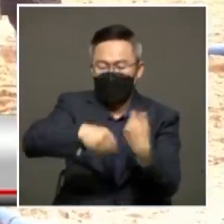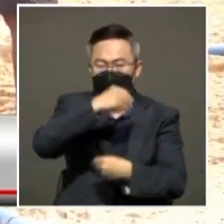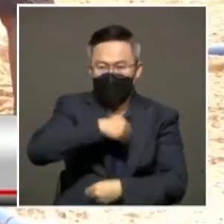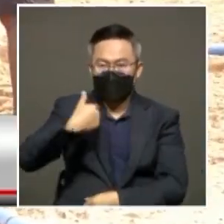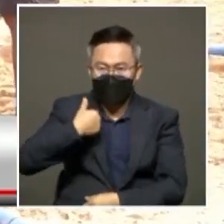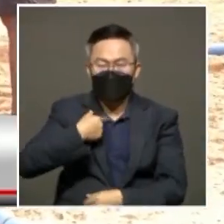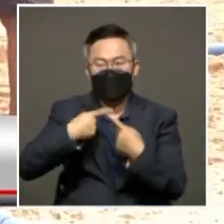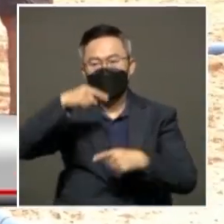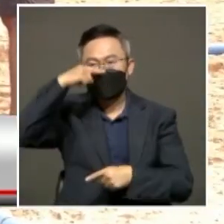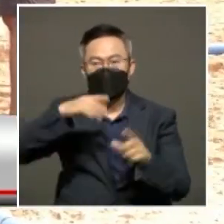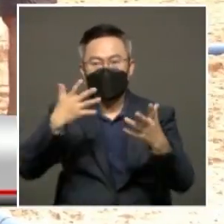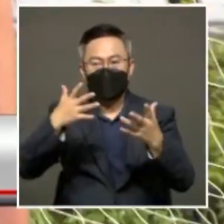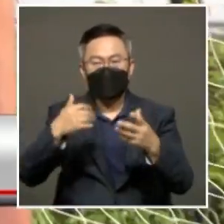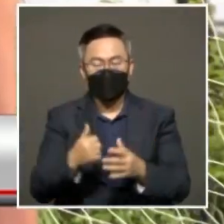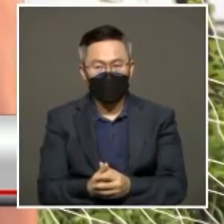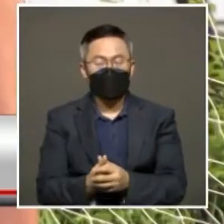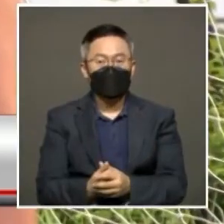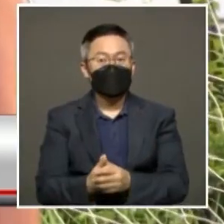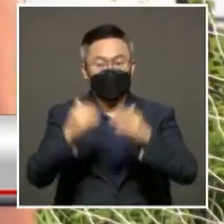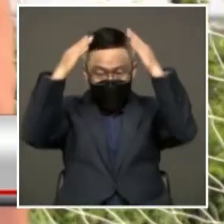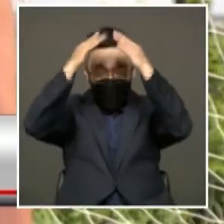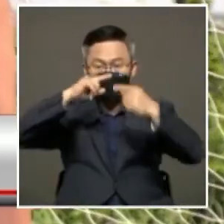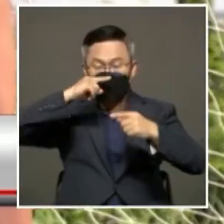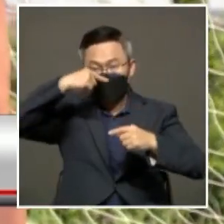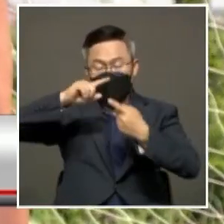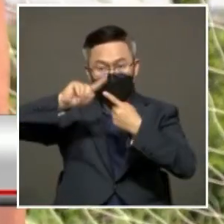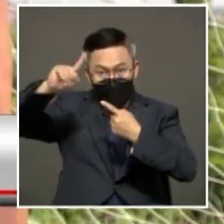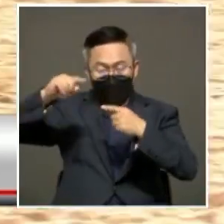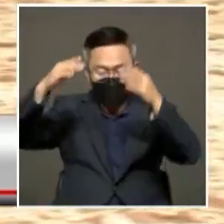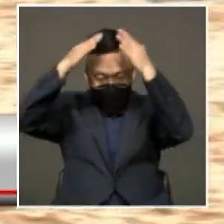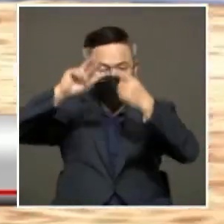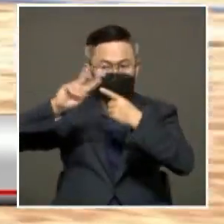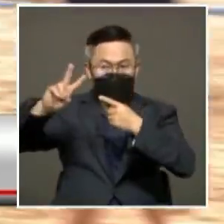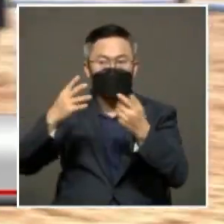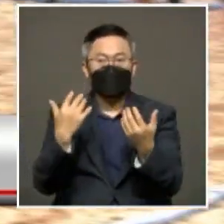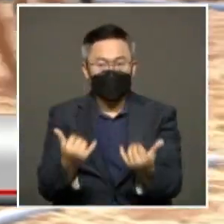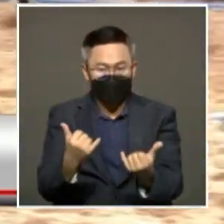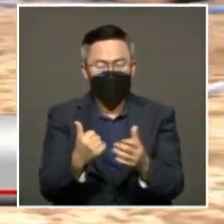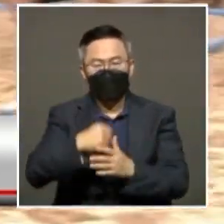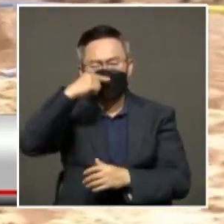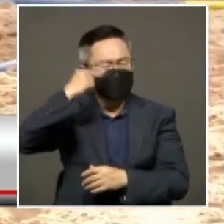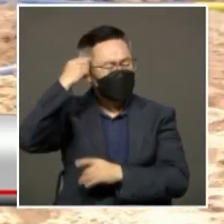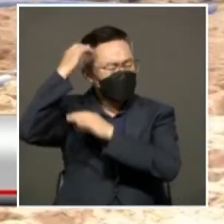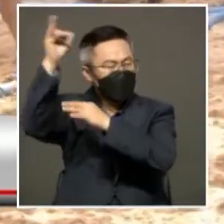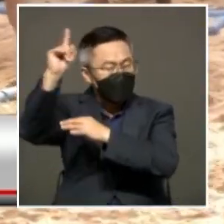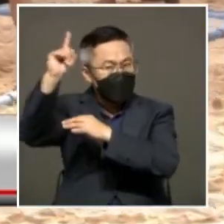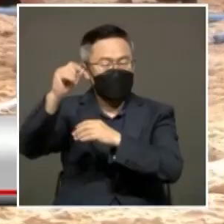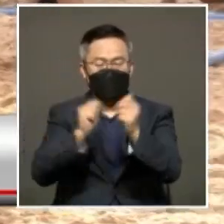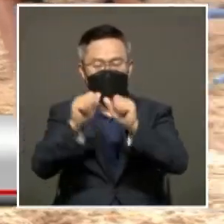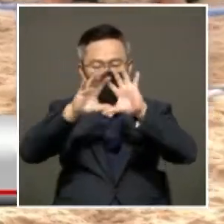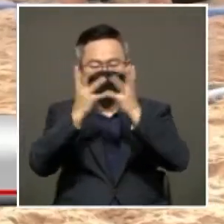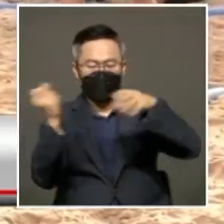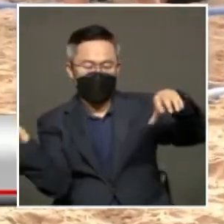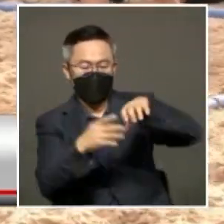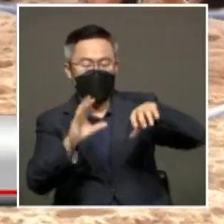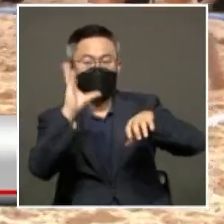ทำให้การไปชิงแชมป์โลกของสาวไทยในครั้งนี้นอกจากจะต้องการทำผลงานทีมให้ดีขึ้นกว่า4ครั้งที่ผ่านมาแล้วขณะเดียวกันเว